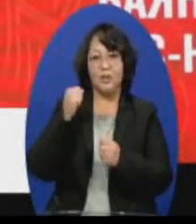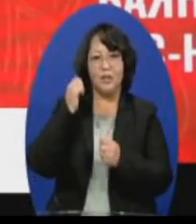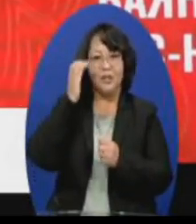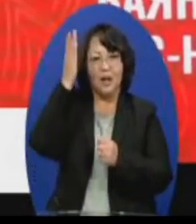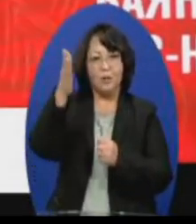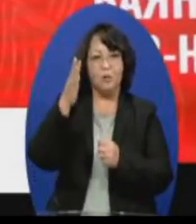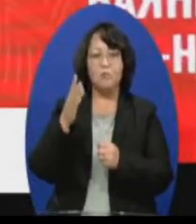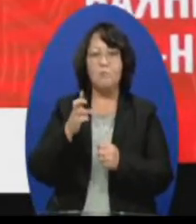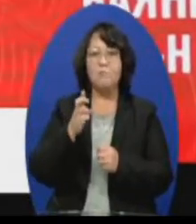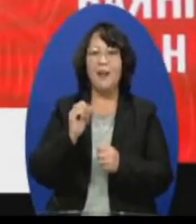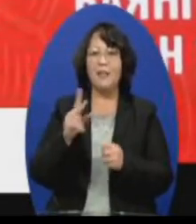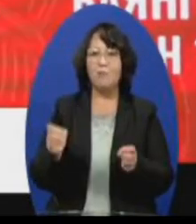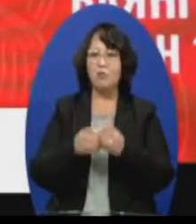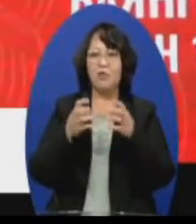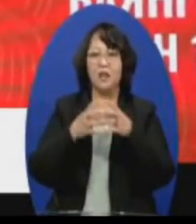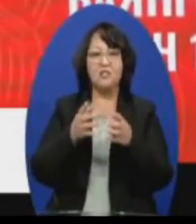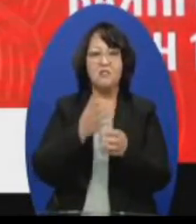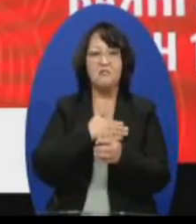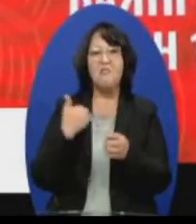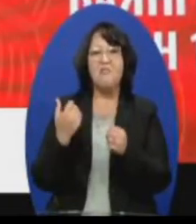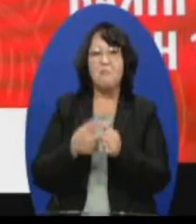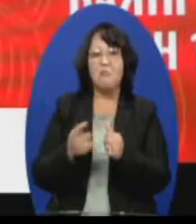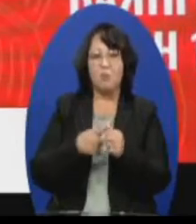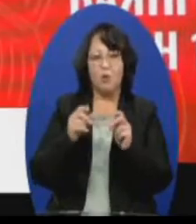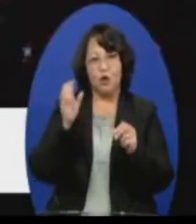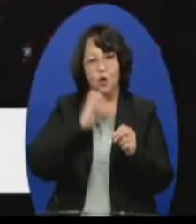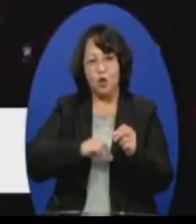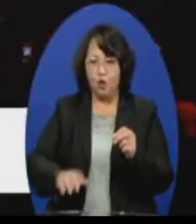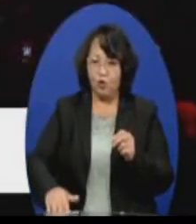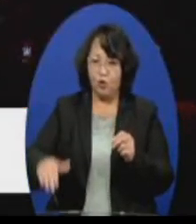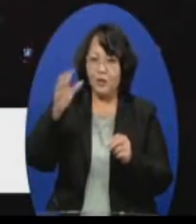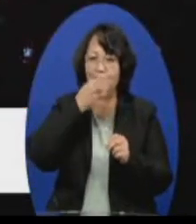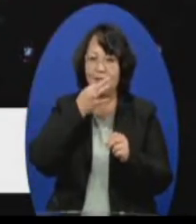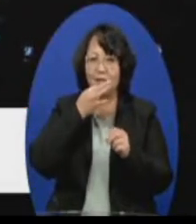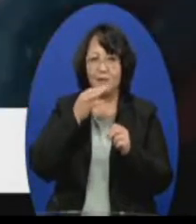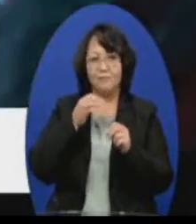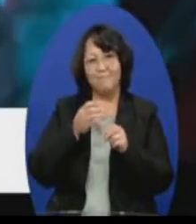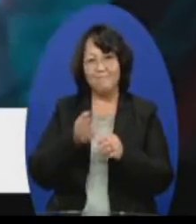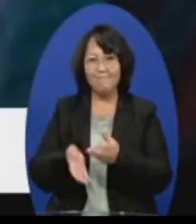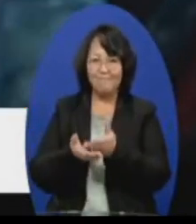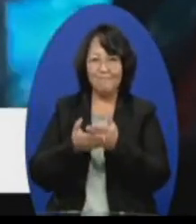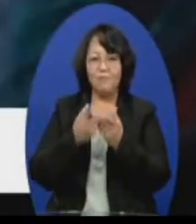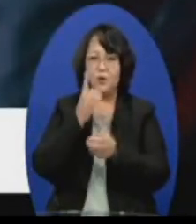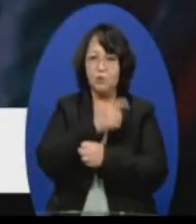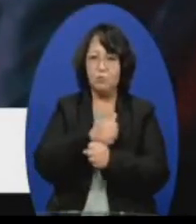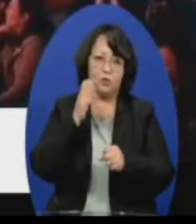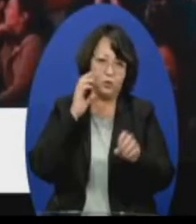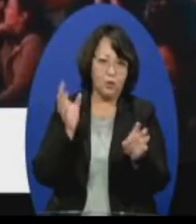одооноос бодлогоор бэлтгэхийн тулд энэ тэмцээнийг цаашид жил бүр зохиохоор төлөвлөж байна.